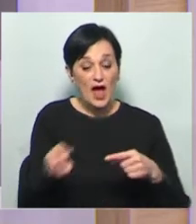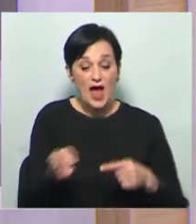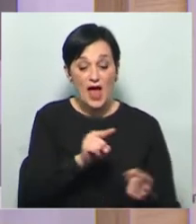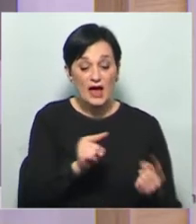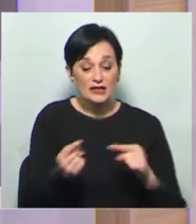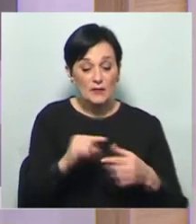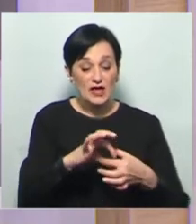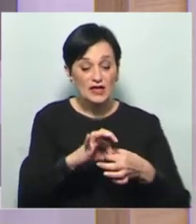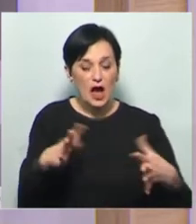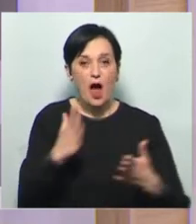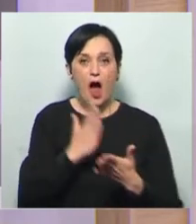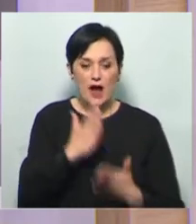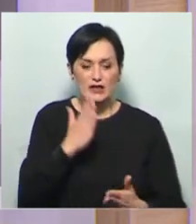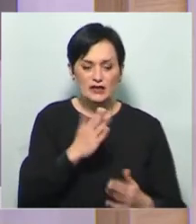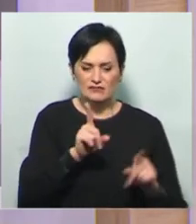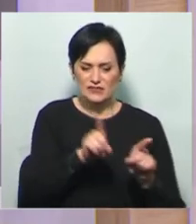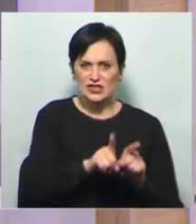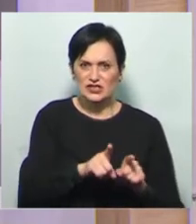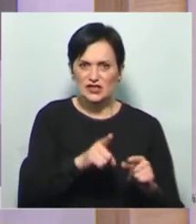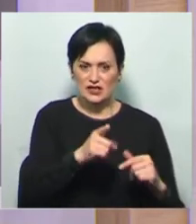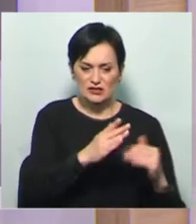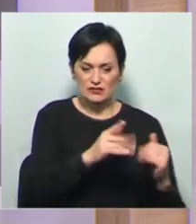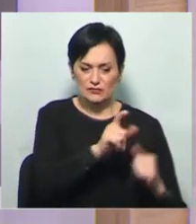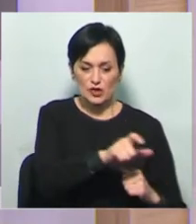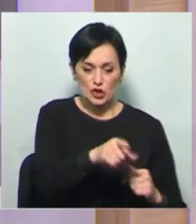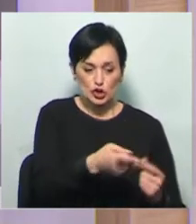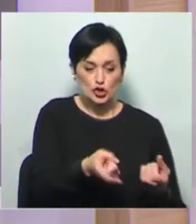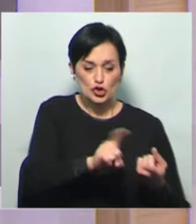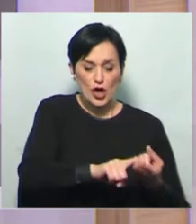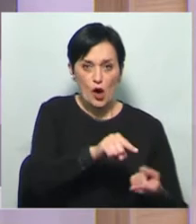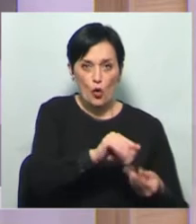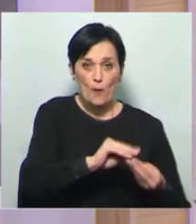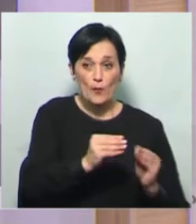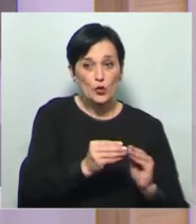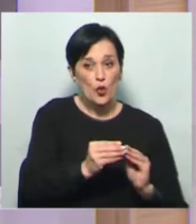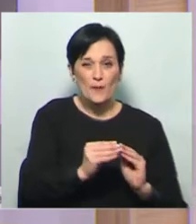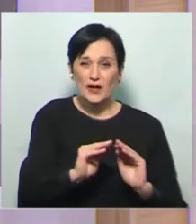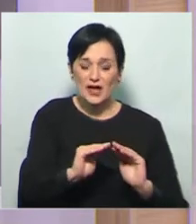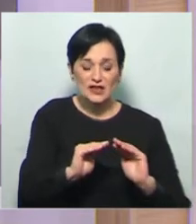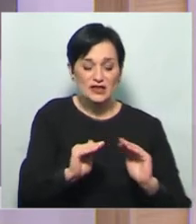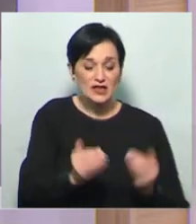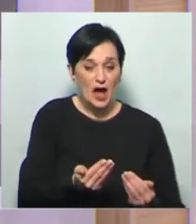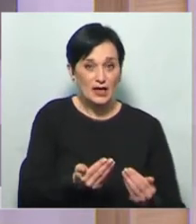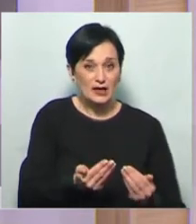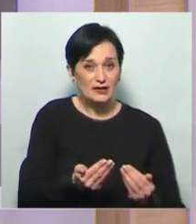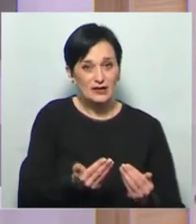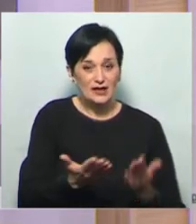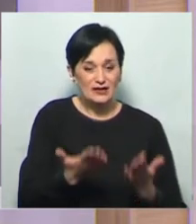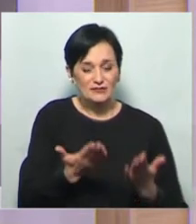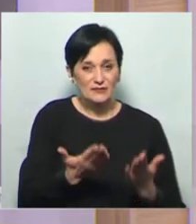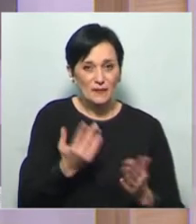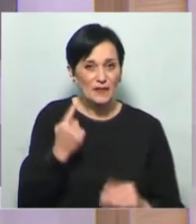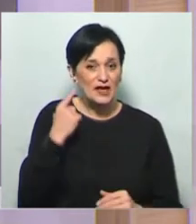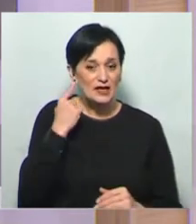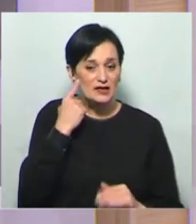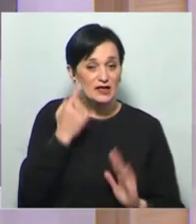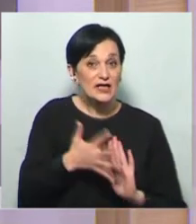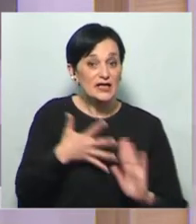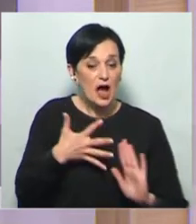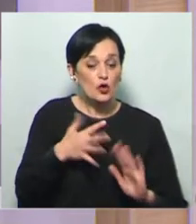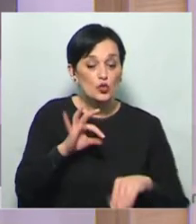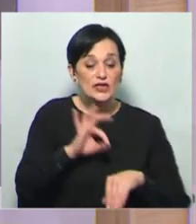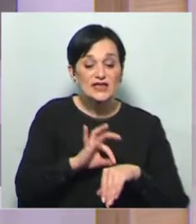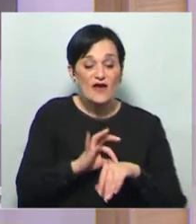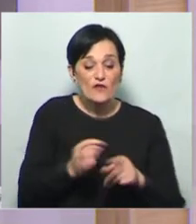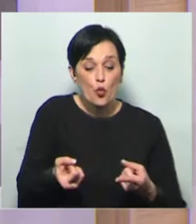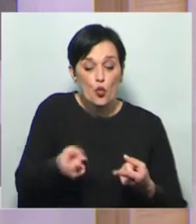ერთმანეთისგან. არის კატეგორია, ვისაც ასე თუ ისე შეეხო ეს პრობლემა, მეტნაკლებად გაიგონა რაღაც დაავადება